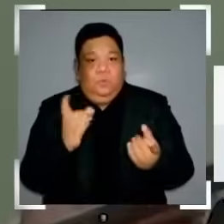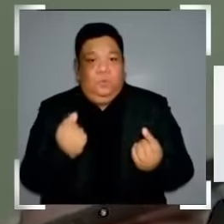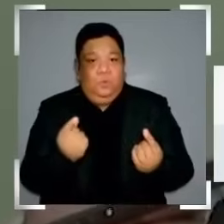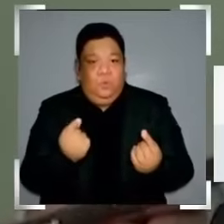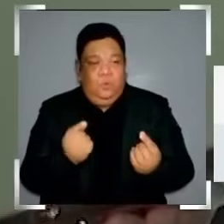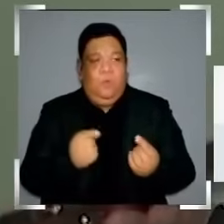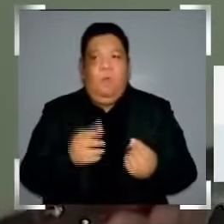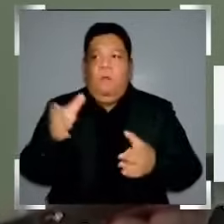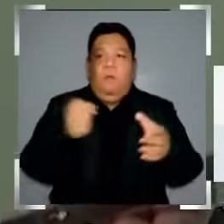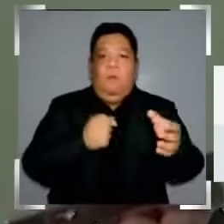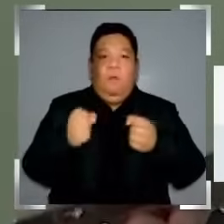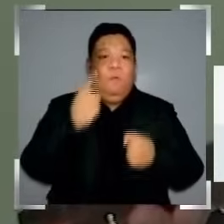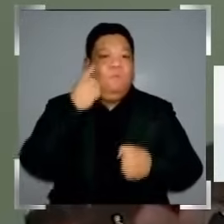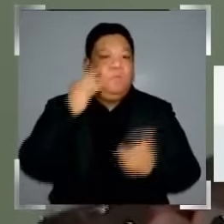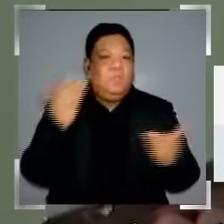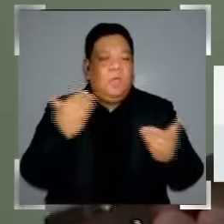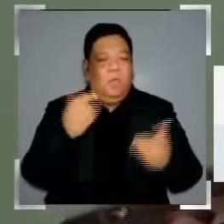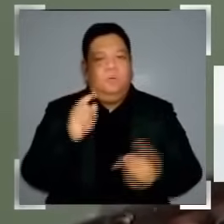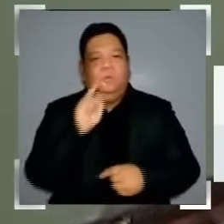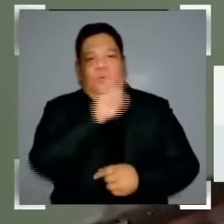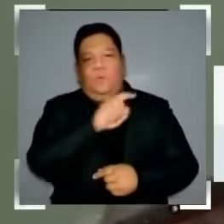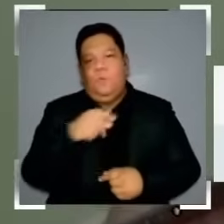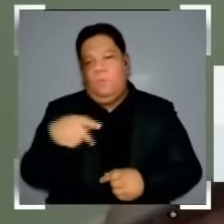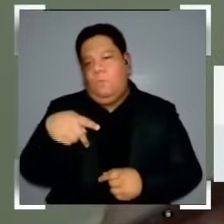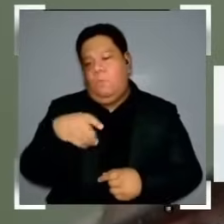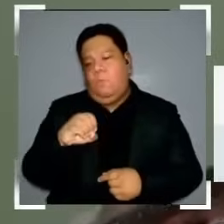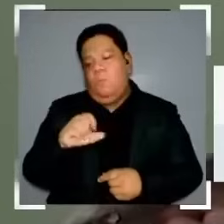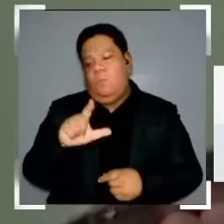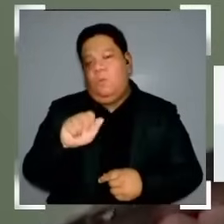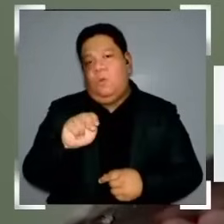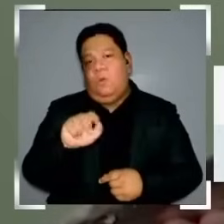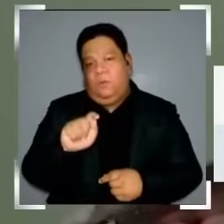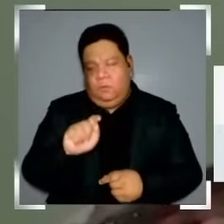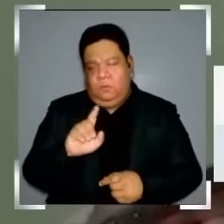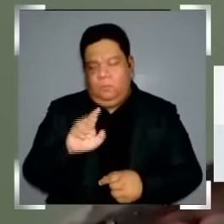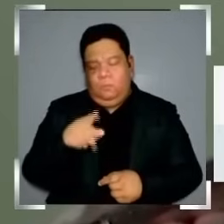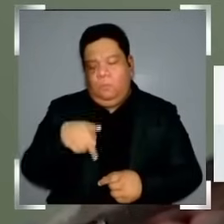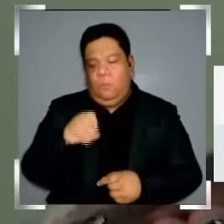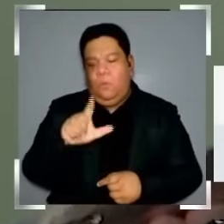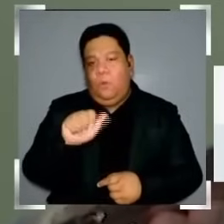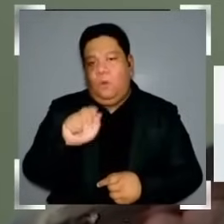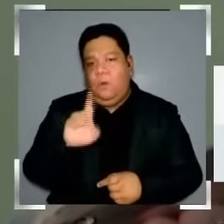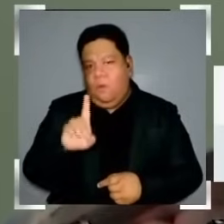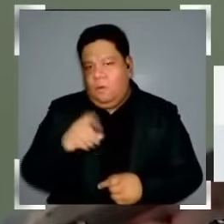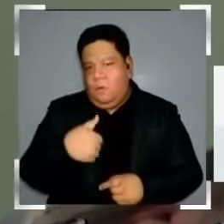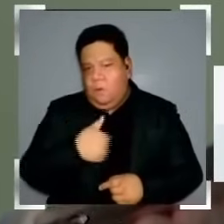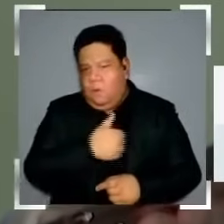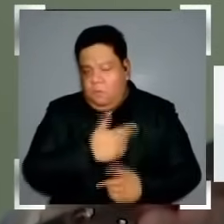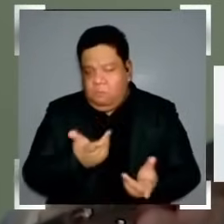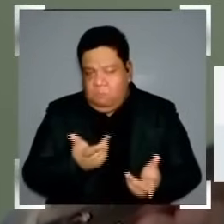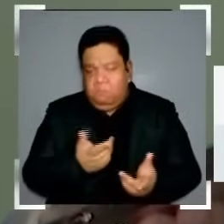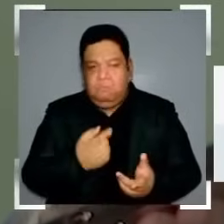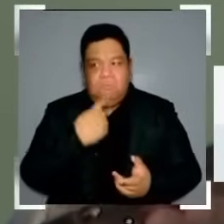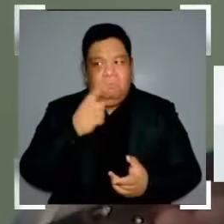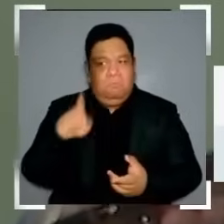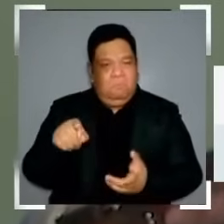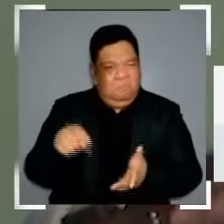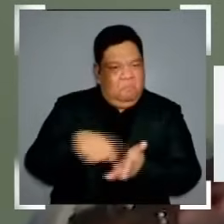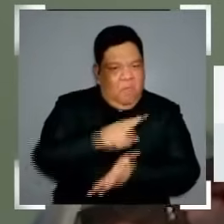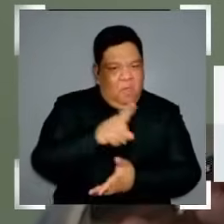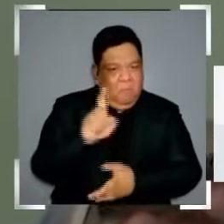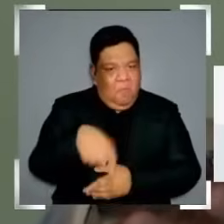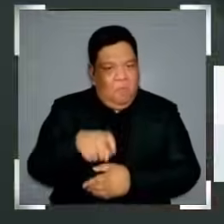Poland, sinasabi nila, at pinagbabayad ng 250,000 yung mga